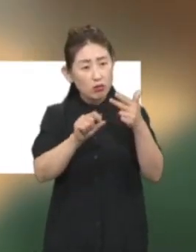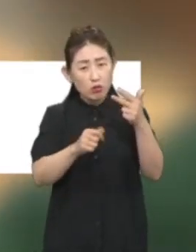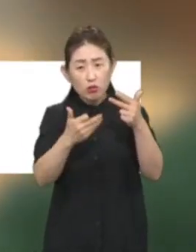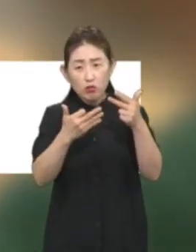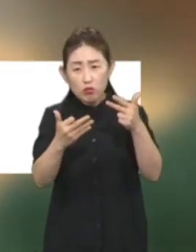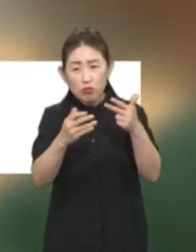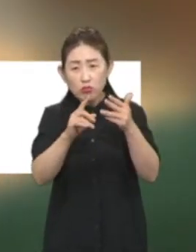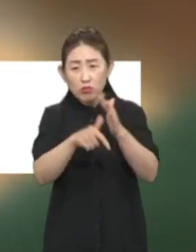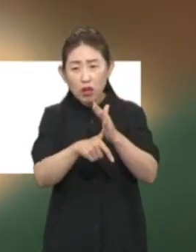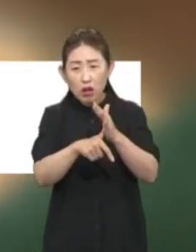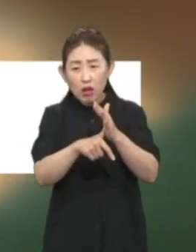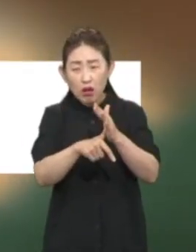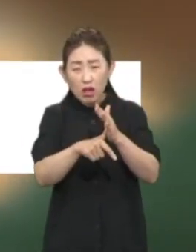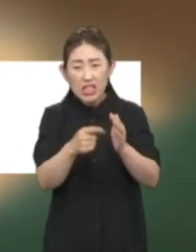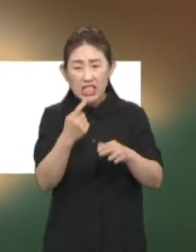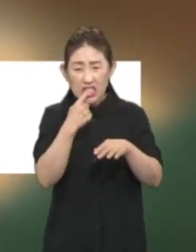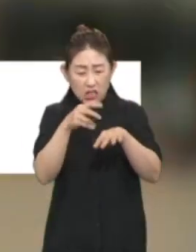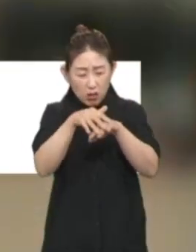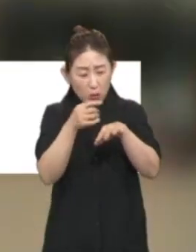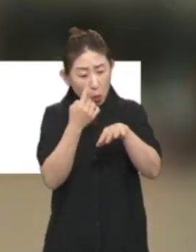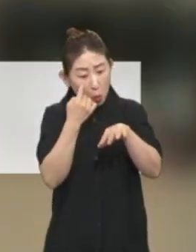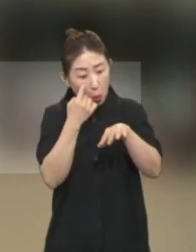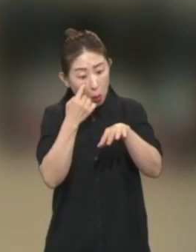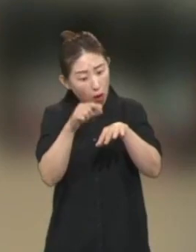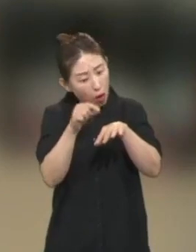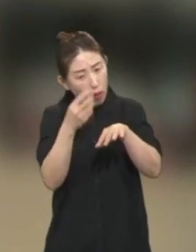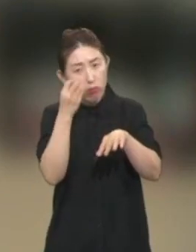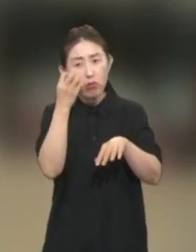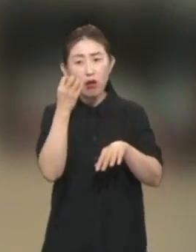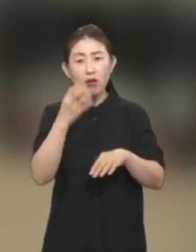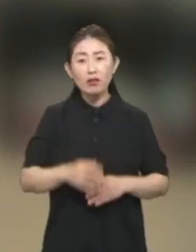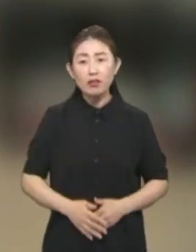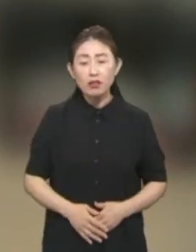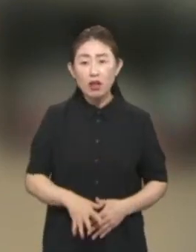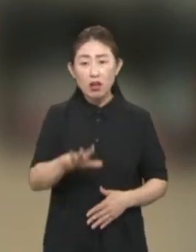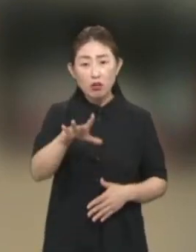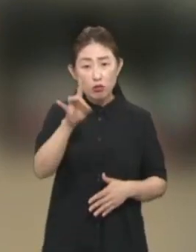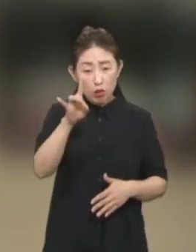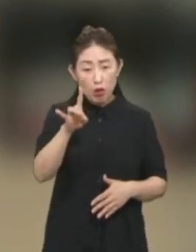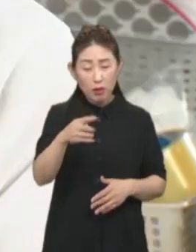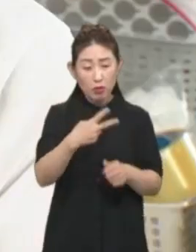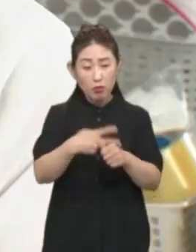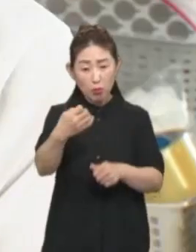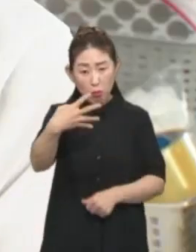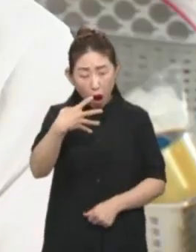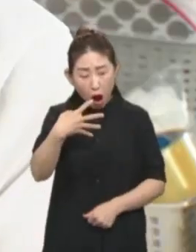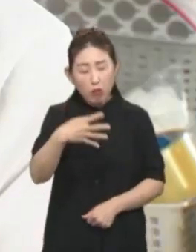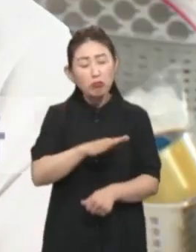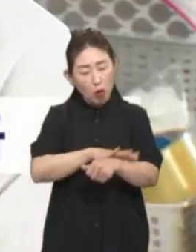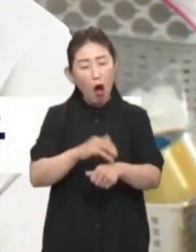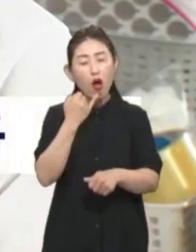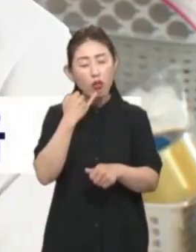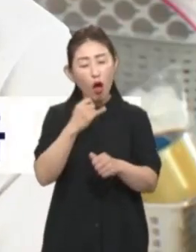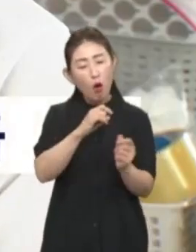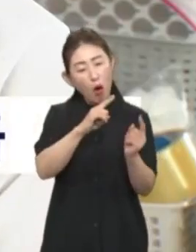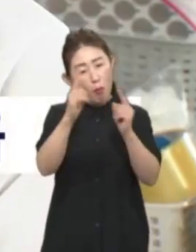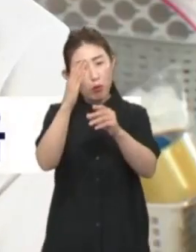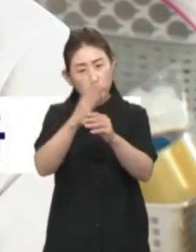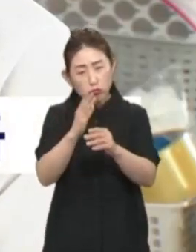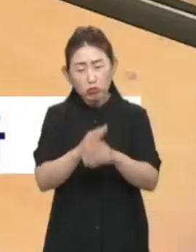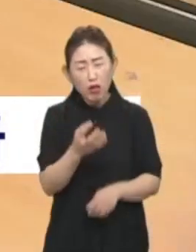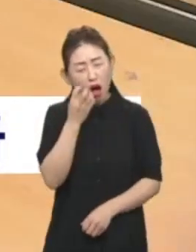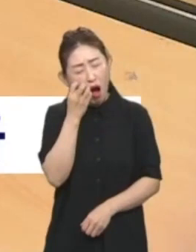봉합된 부분에서 실밥도 다 빼고 했는데. 처음 수술 뒤 잘 회복되고 있다는 의사의 설명과 달리 말 못할